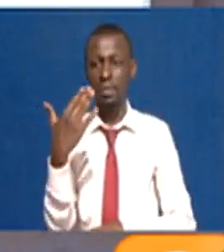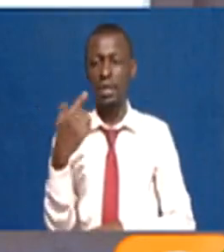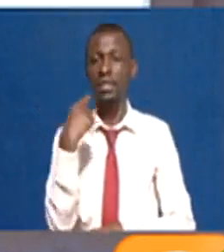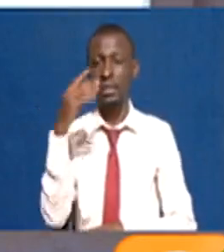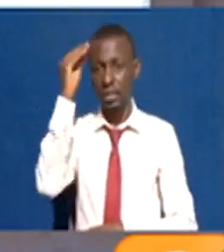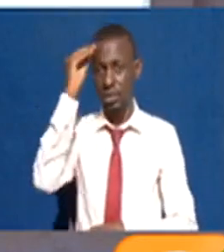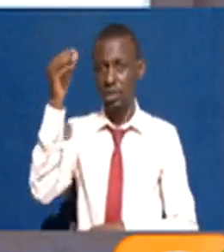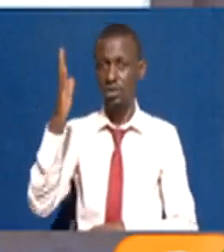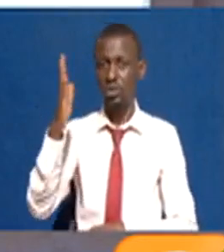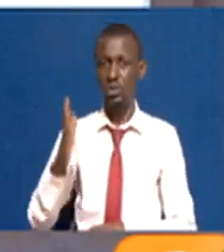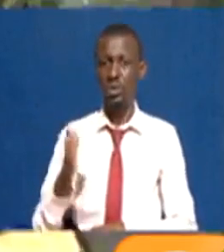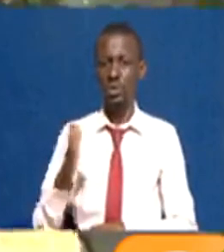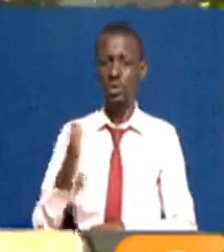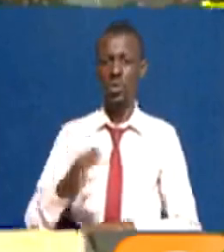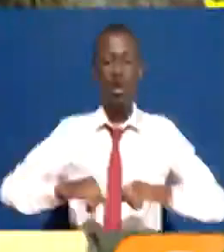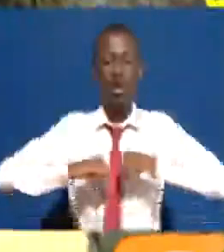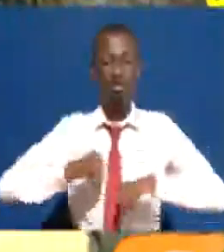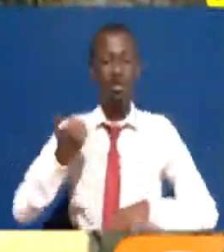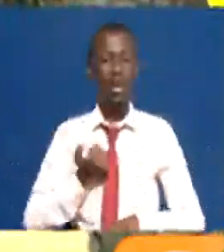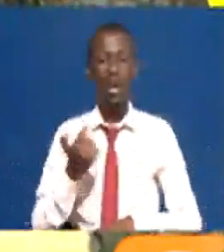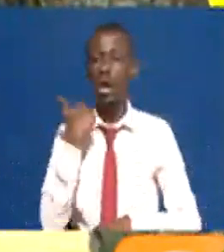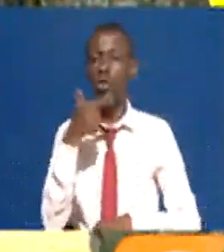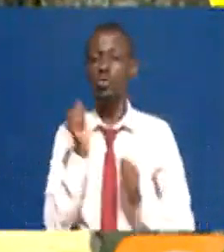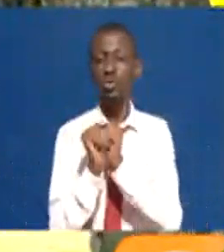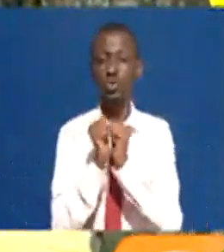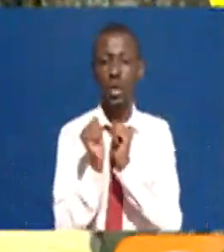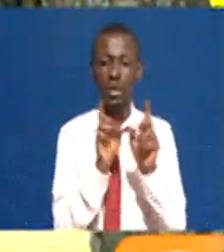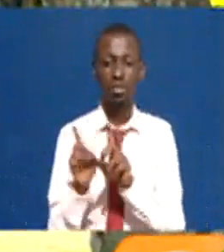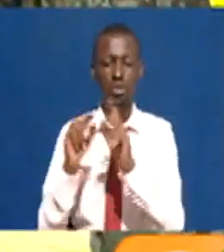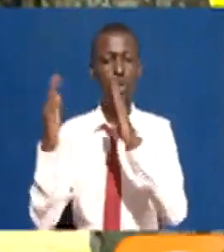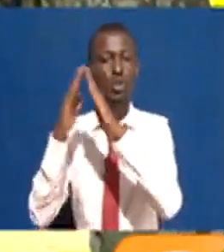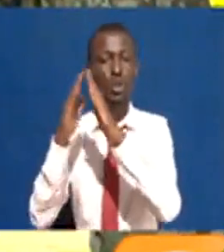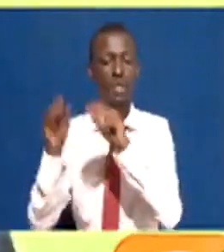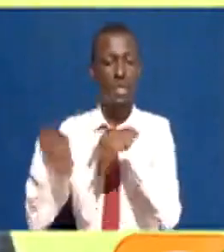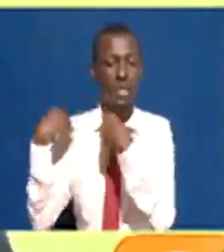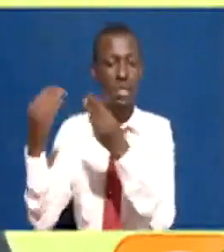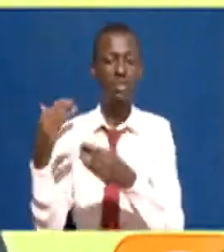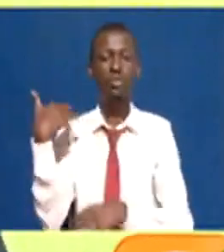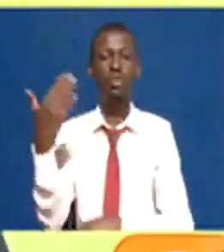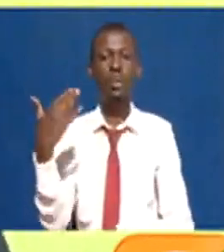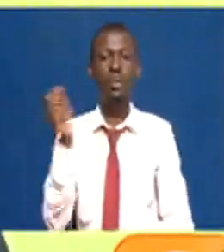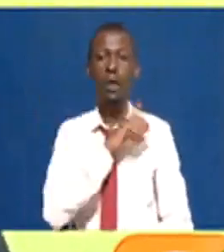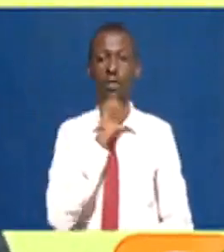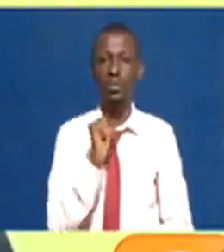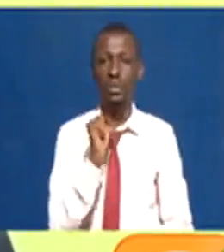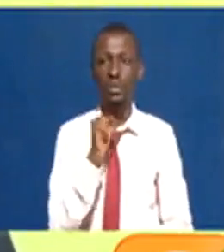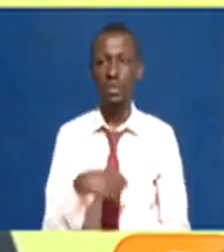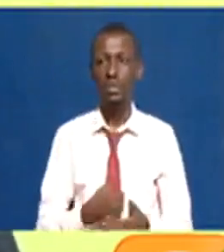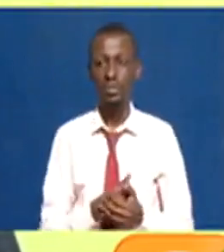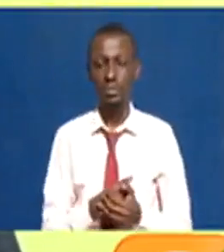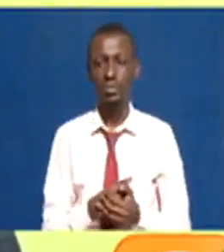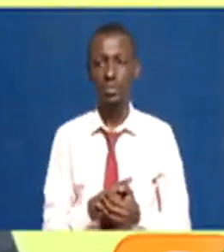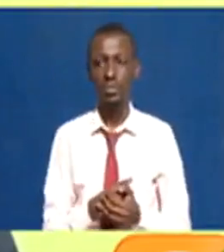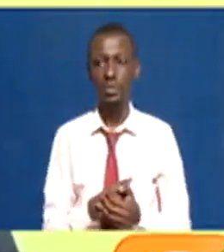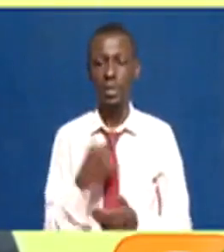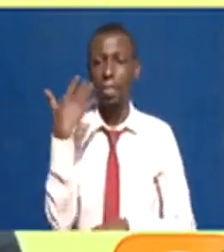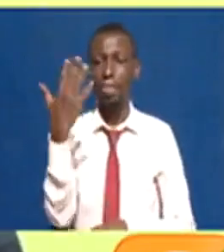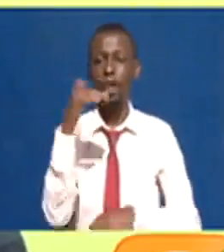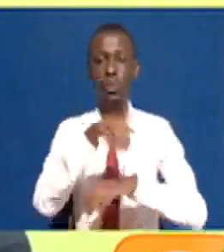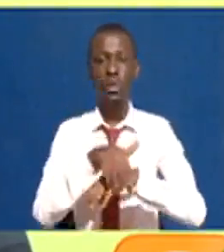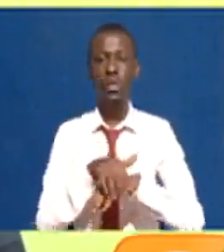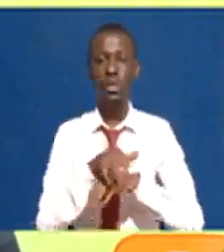kuwa afisa wa kike aliyemsindikiza chooni ndiye aliyempa karatasi hiyo. We found in Sironga is the same piece of paper